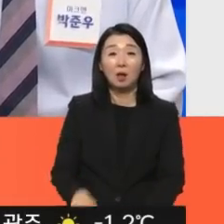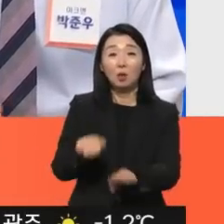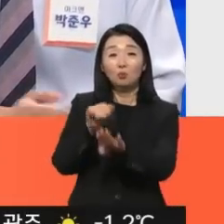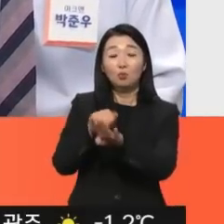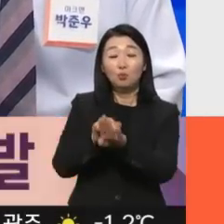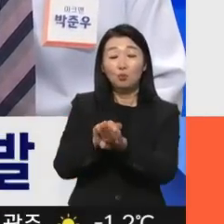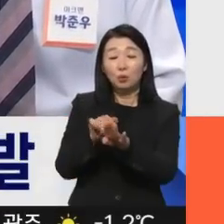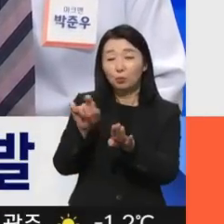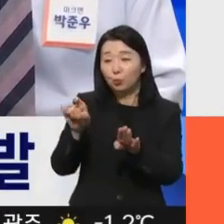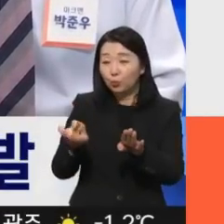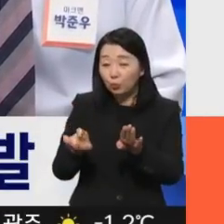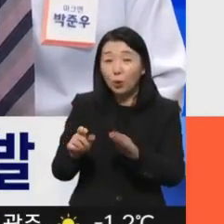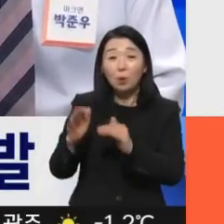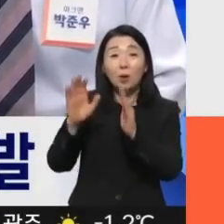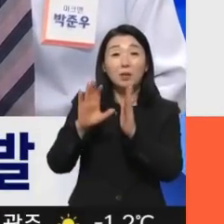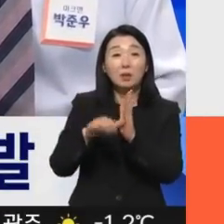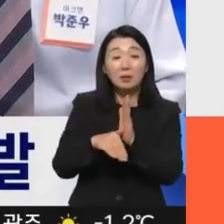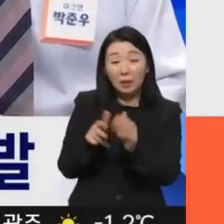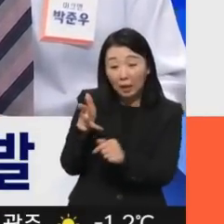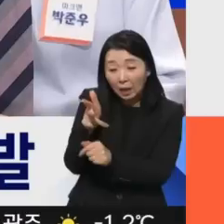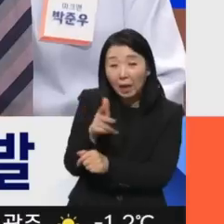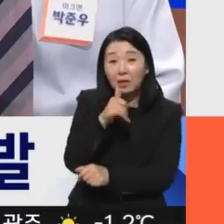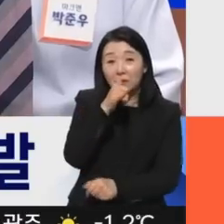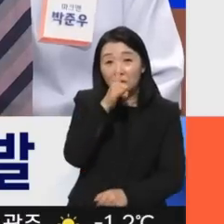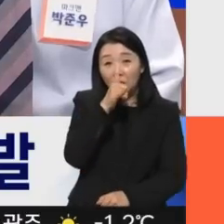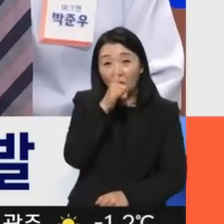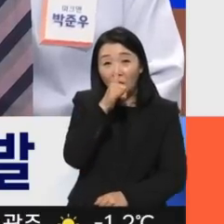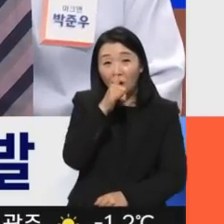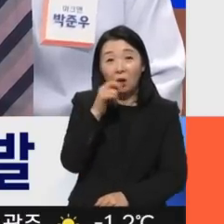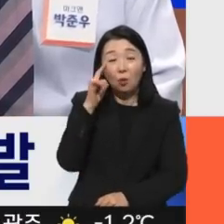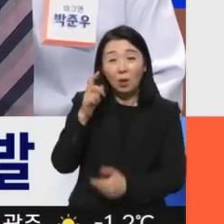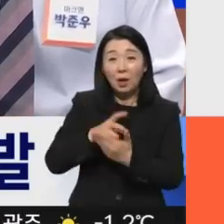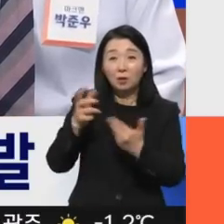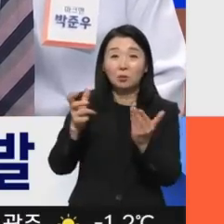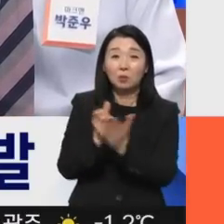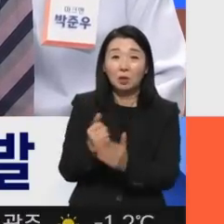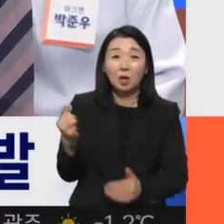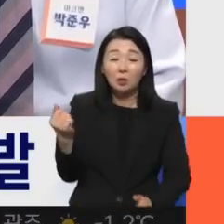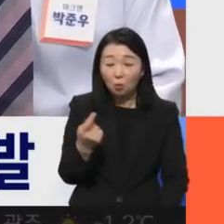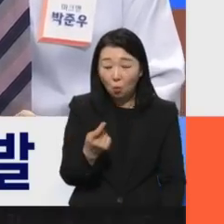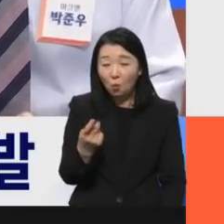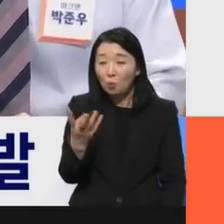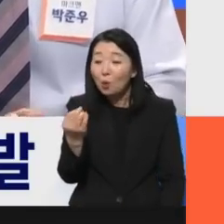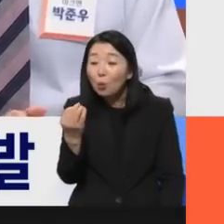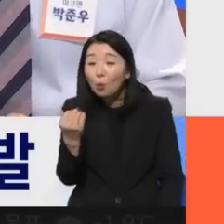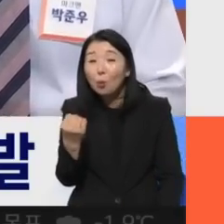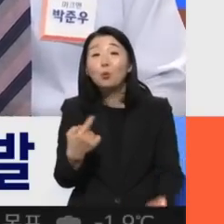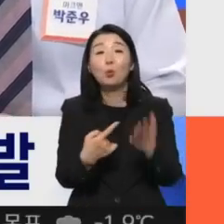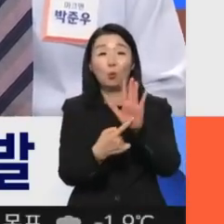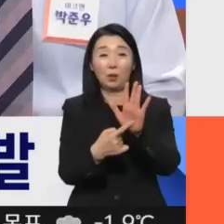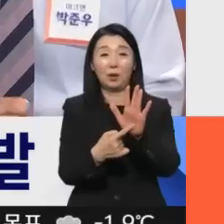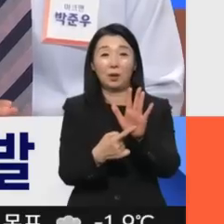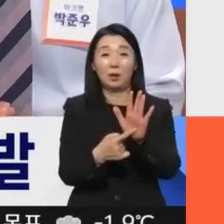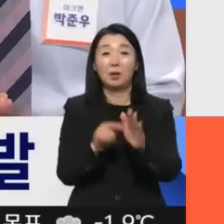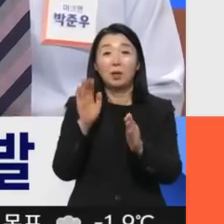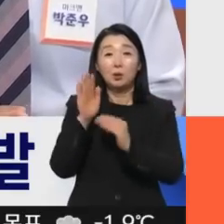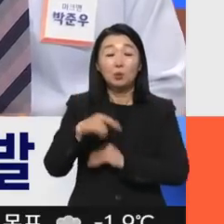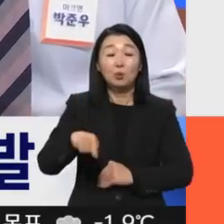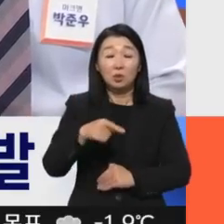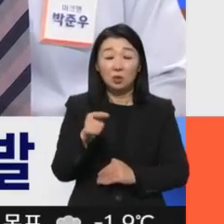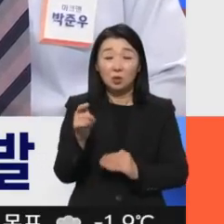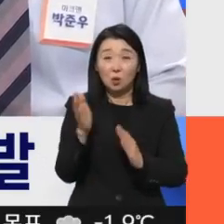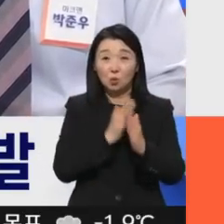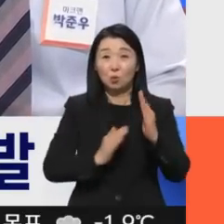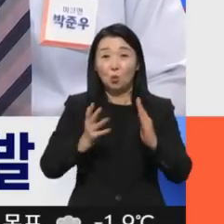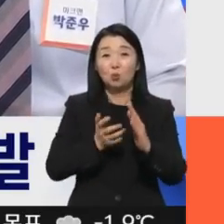노크라고 도어록을 누르는 과정을 생중계하면서 한 장관 자택의 동과 호수 등도 공개가 됐는데요. 한 장관은 이후 이들을